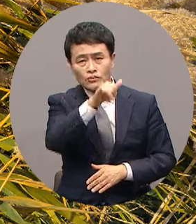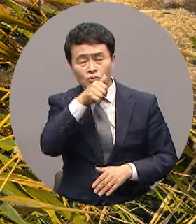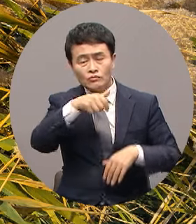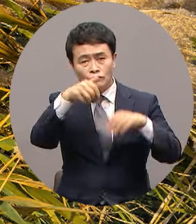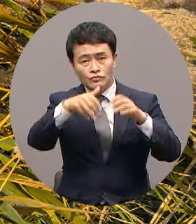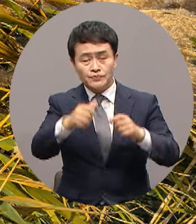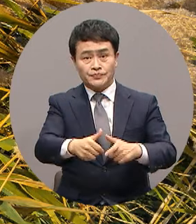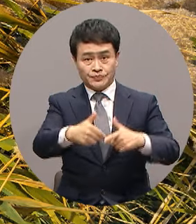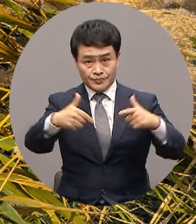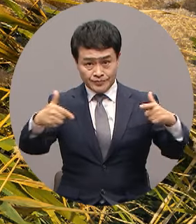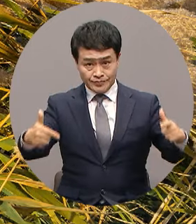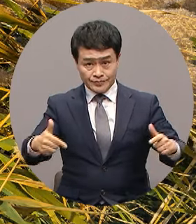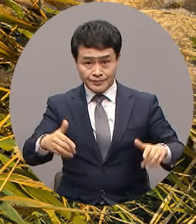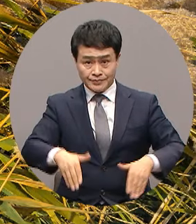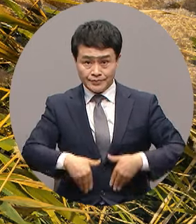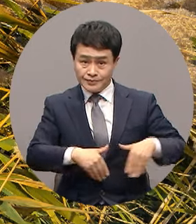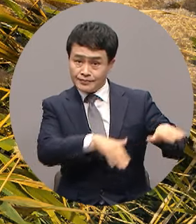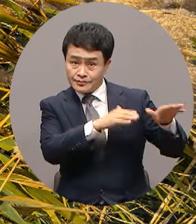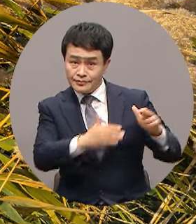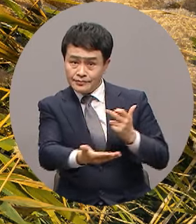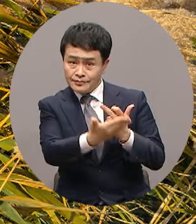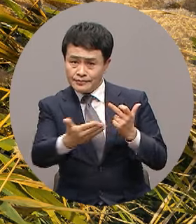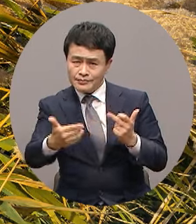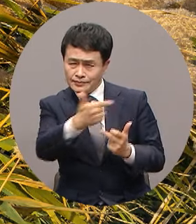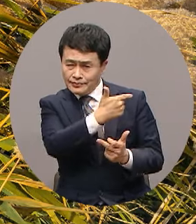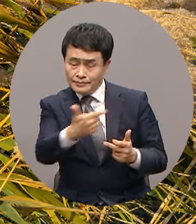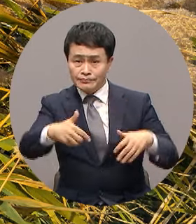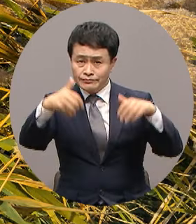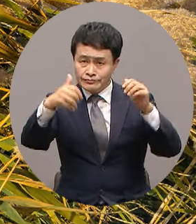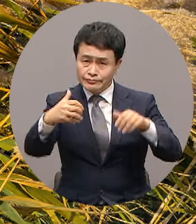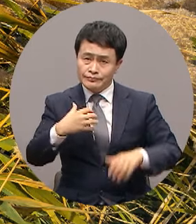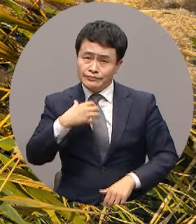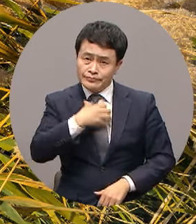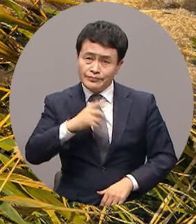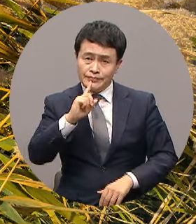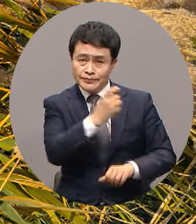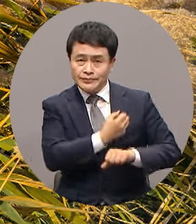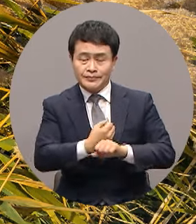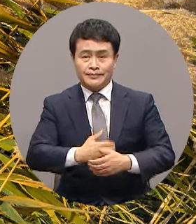비가 확대되겠고요 남해안과 제주를 중심으로 많은 비가 우려됩니다 내셨습니다